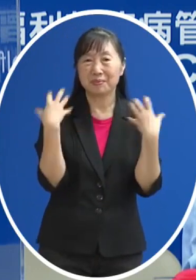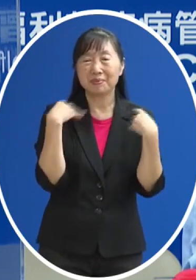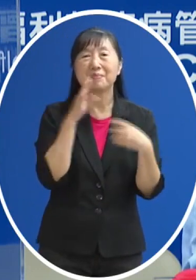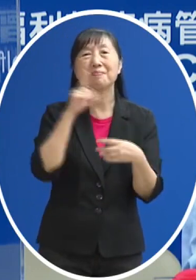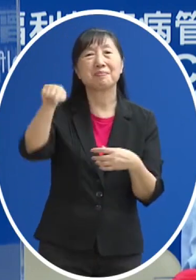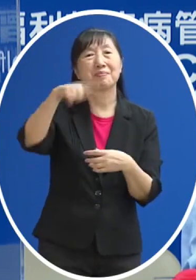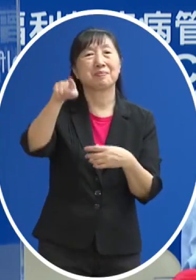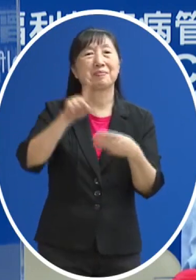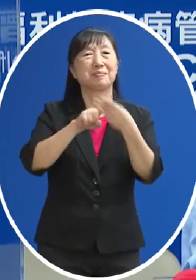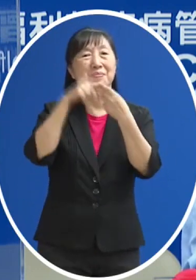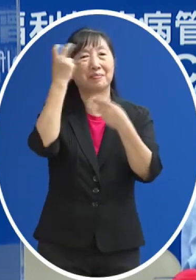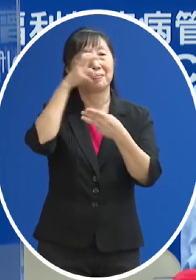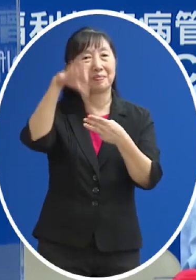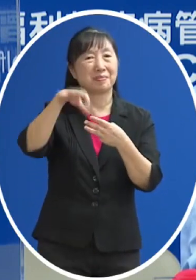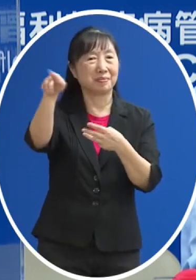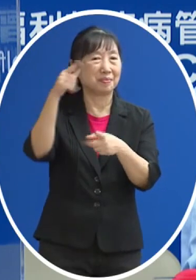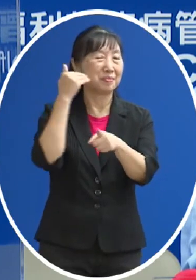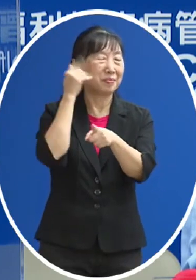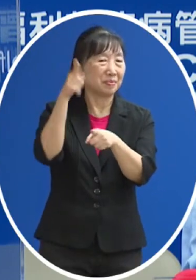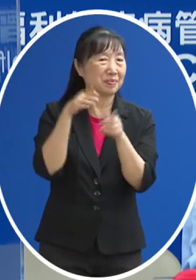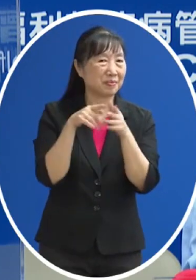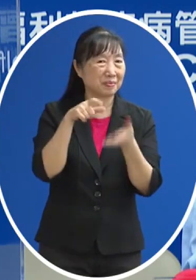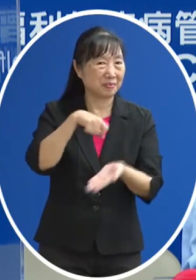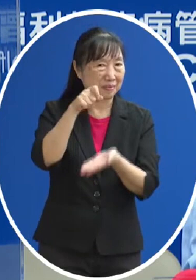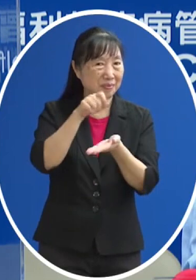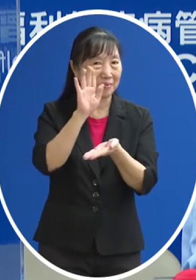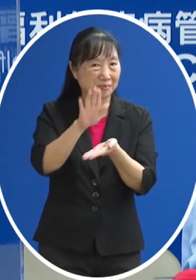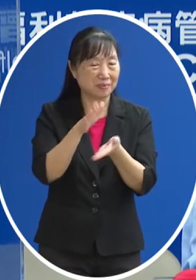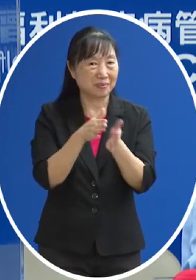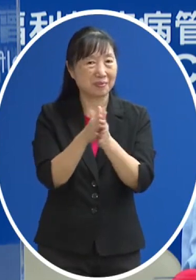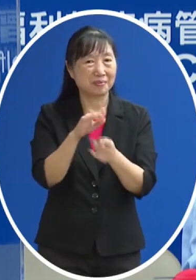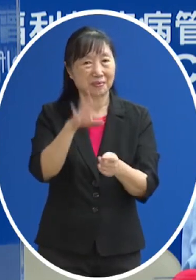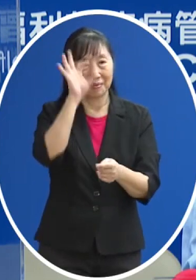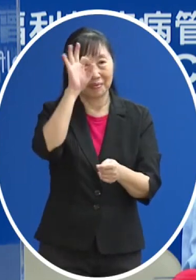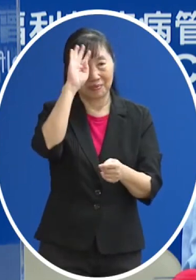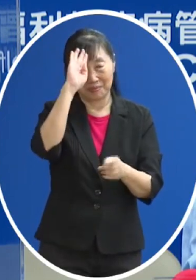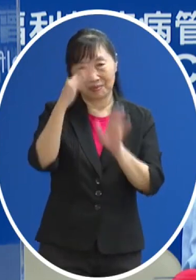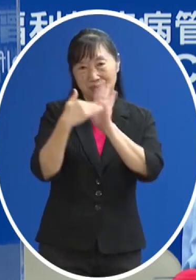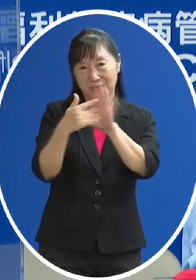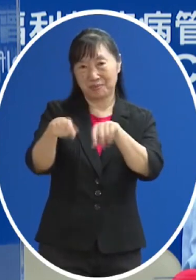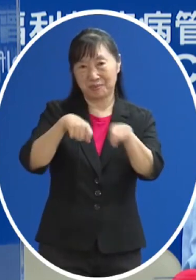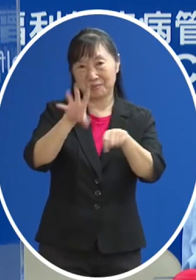主管单位若提出这样的需求，那么要看看他的防疫的计划是不是可行。